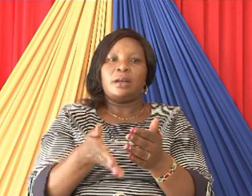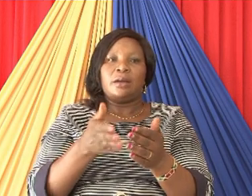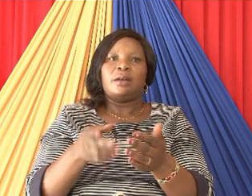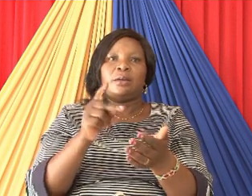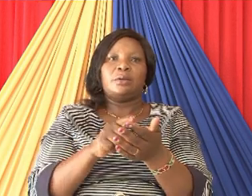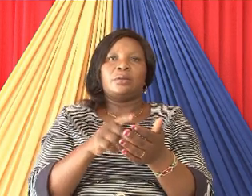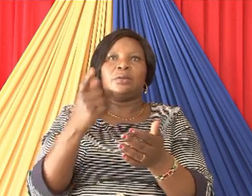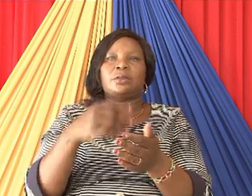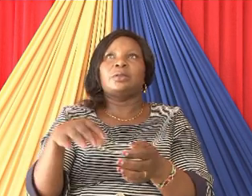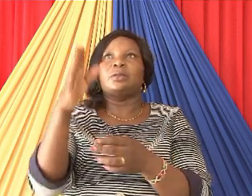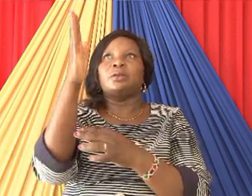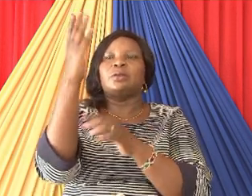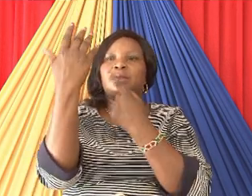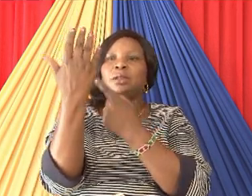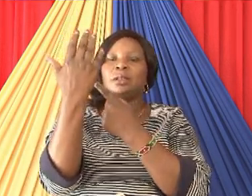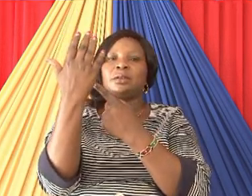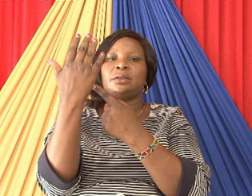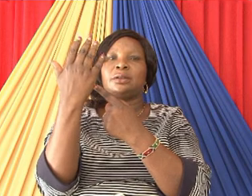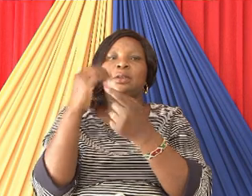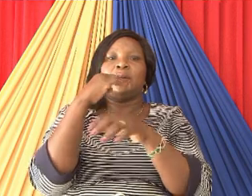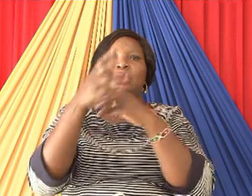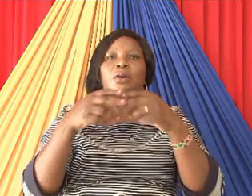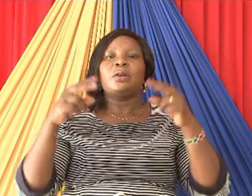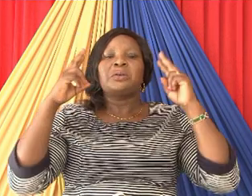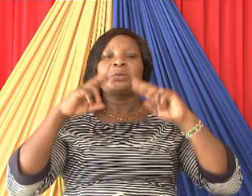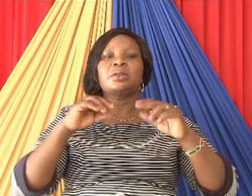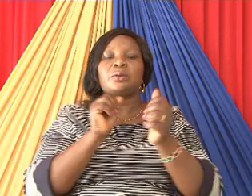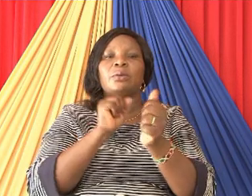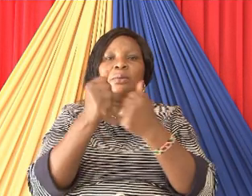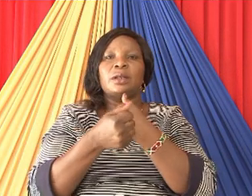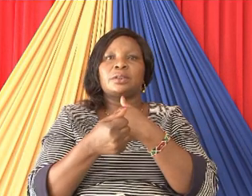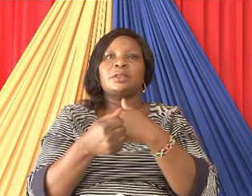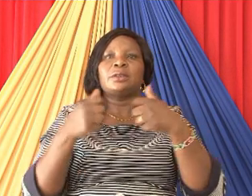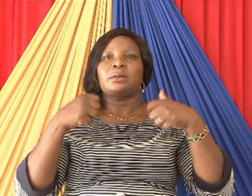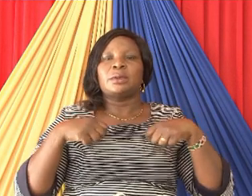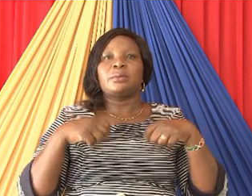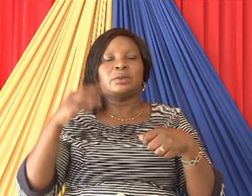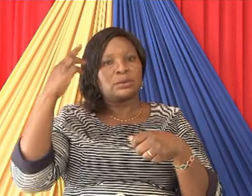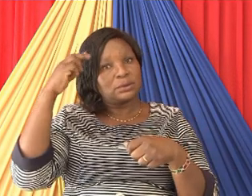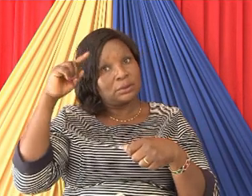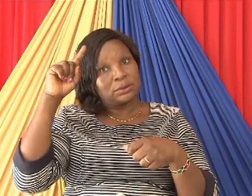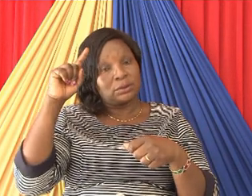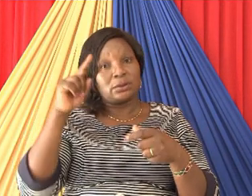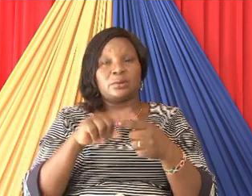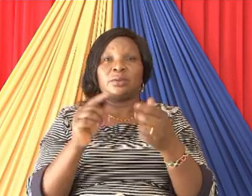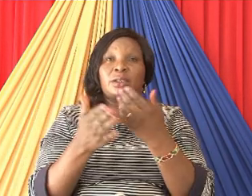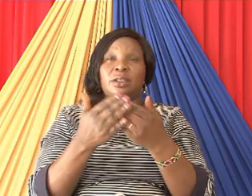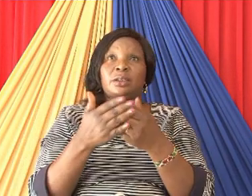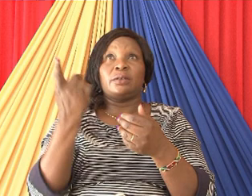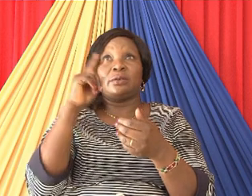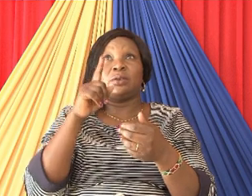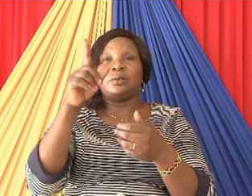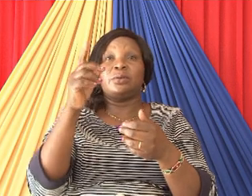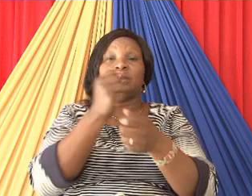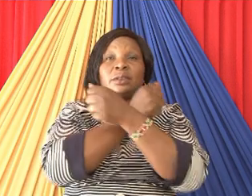Mungu. Amani ya Mungu ipitao fahamu zote za wanadamu, iwahifadhi nia zenu na mioyo yenu katika kumjua na kumpenda